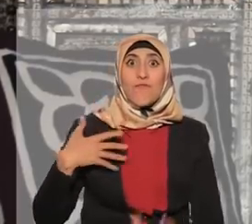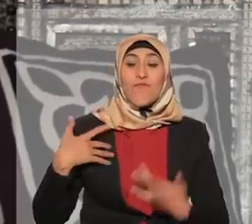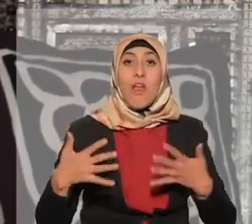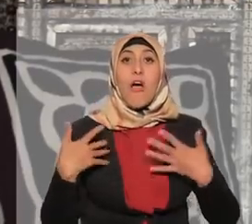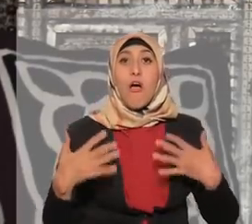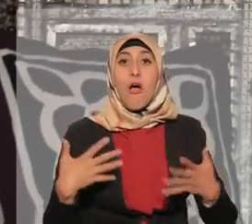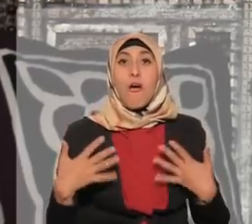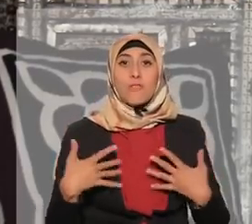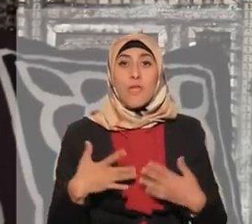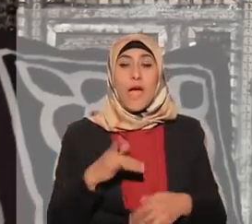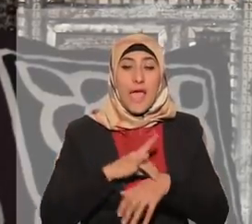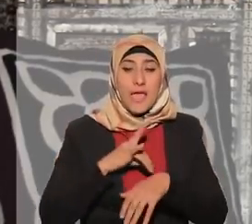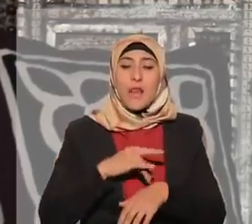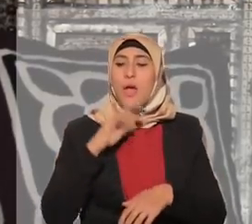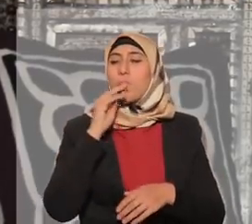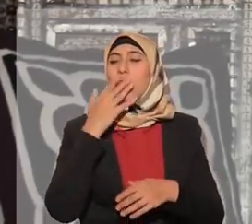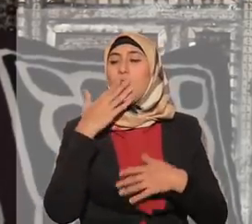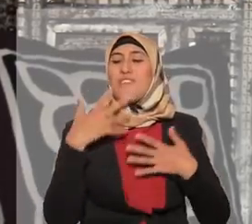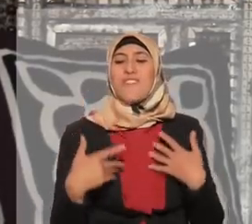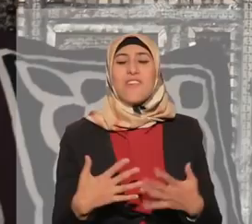تسره النعمة.